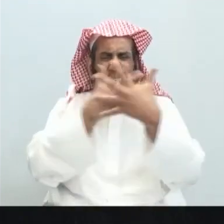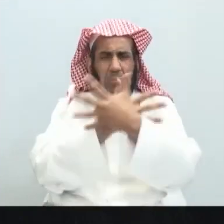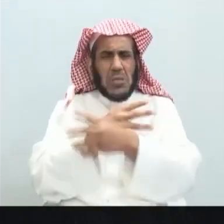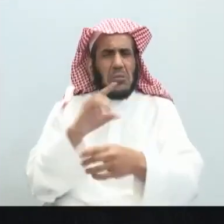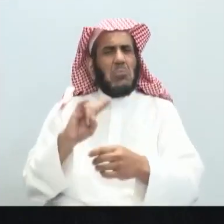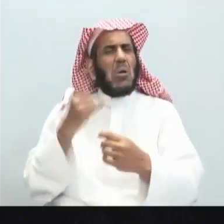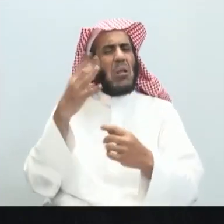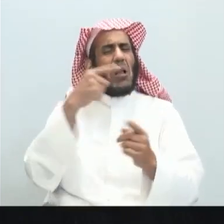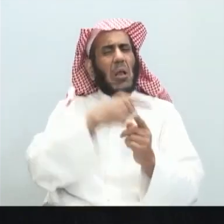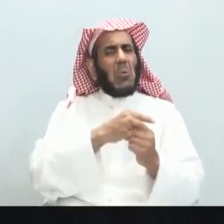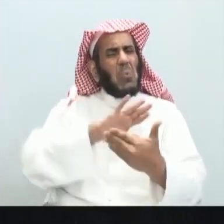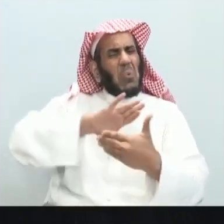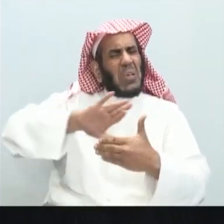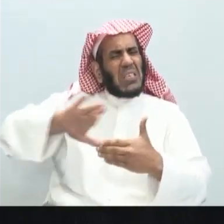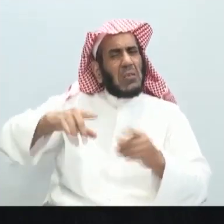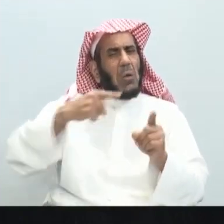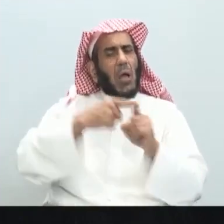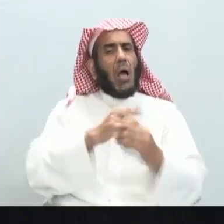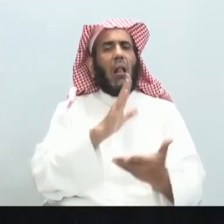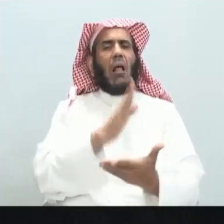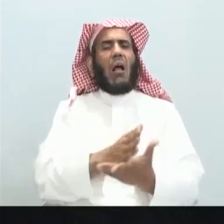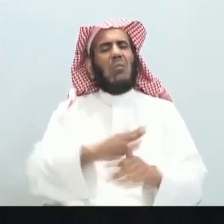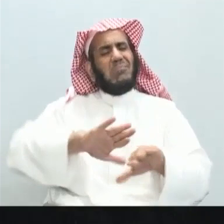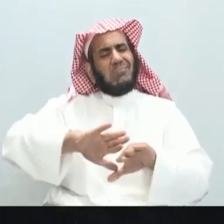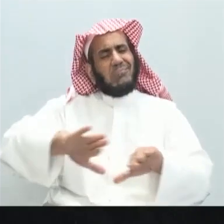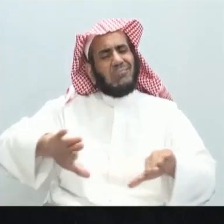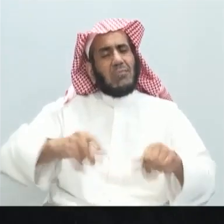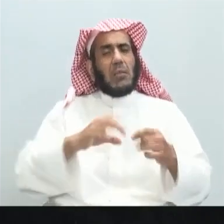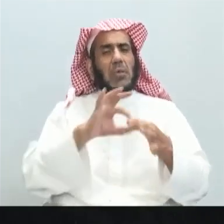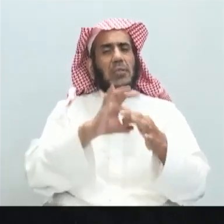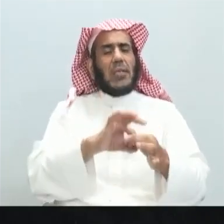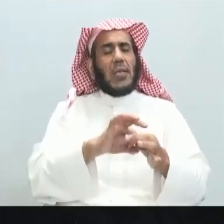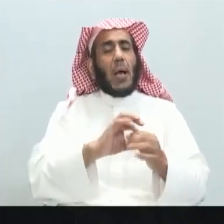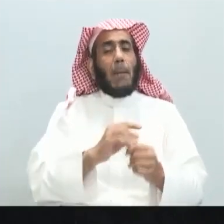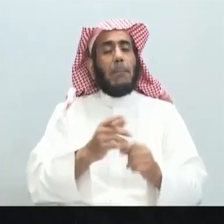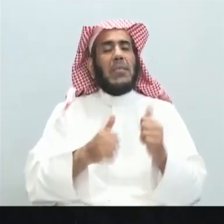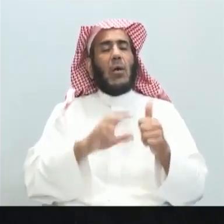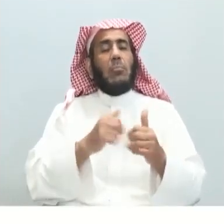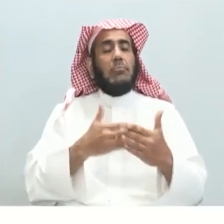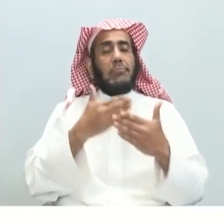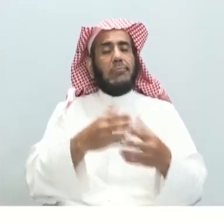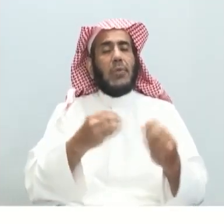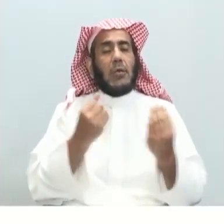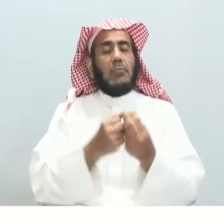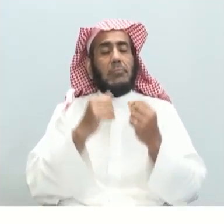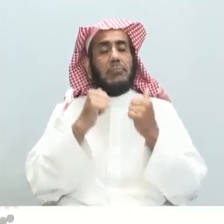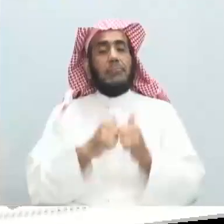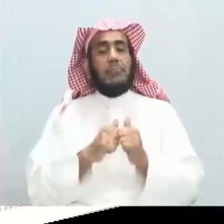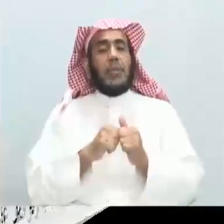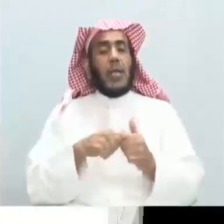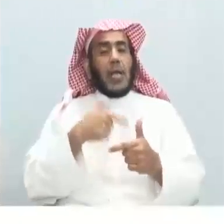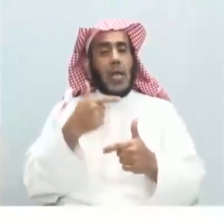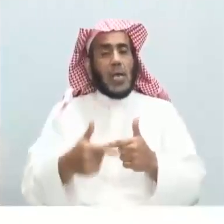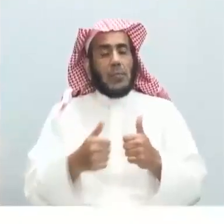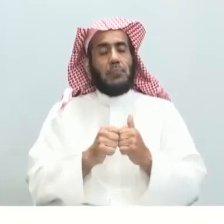عليهم وصده اياهم عن الحق اذا هذا ما يتعلق بهذا التقويم ننتقل ايها الطلاب والطالبات